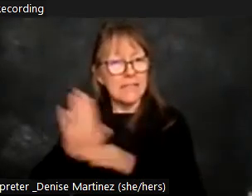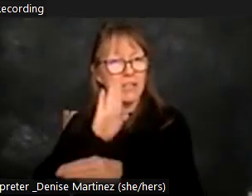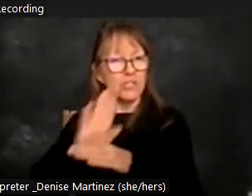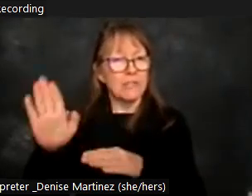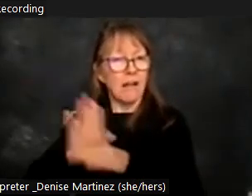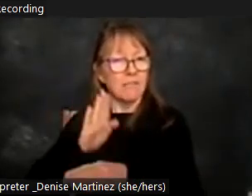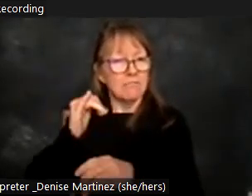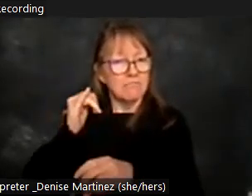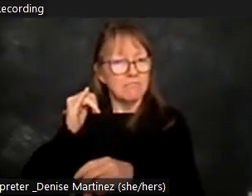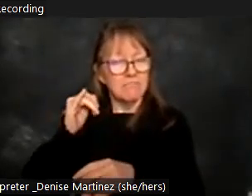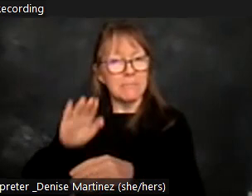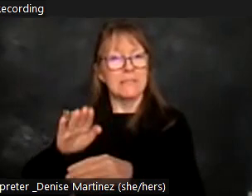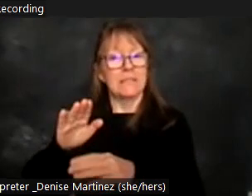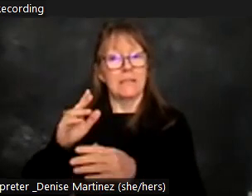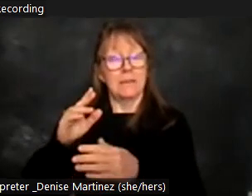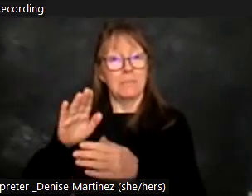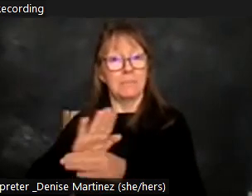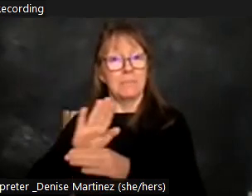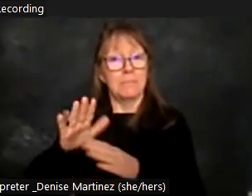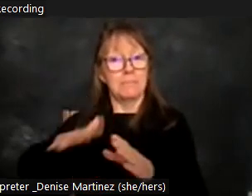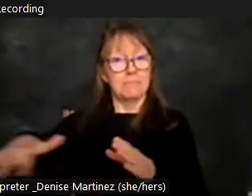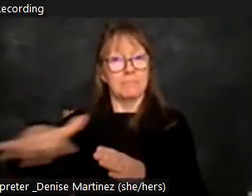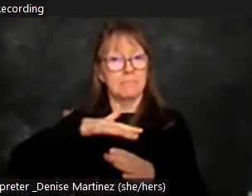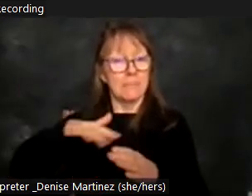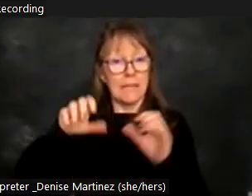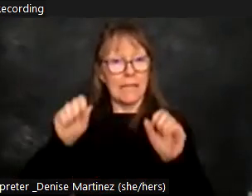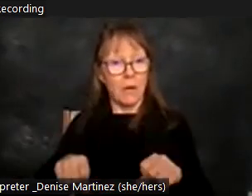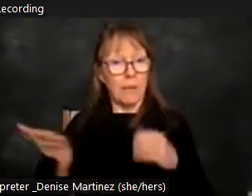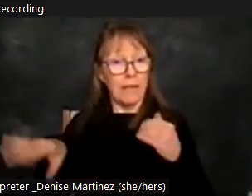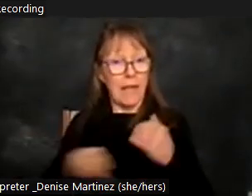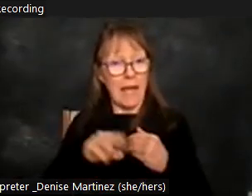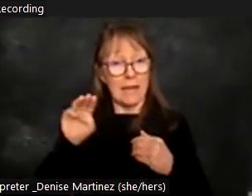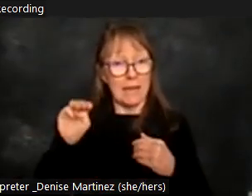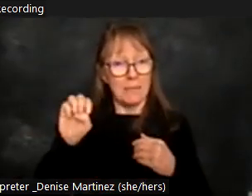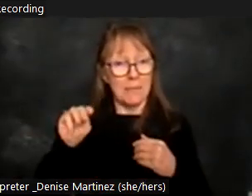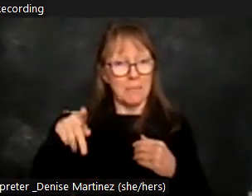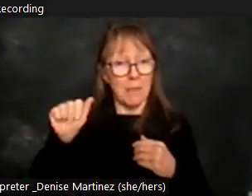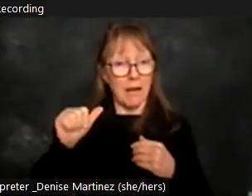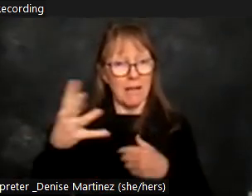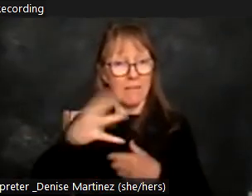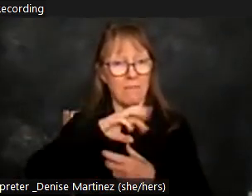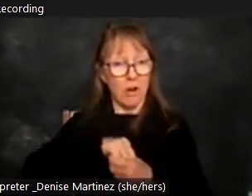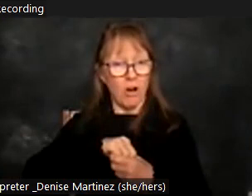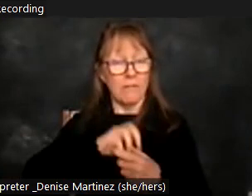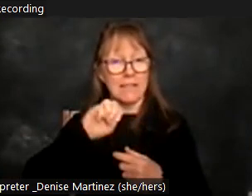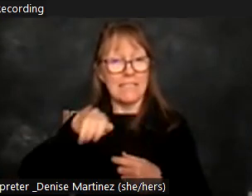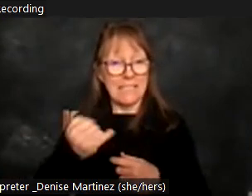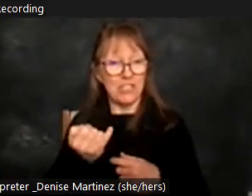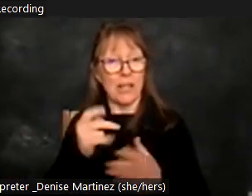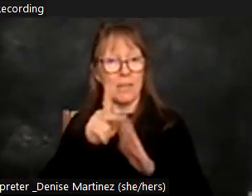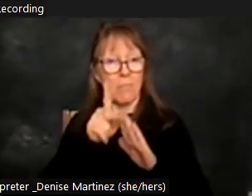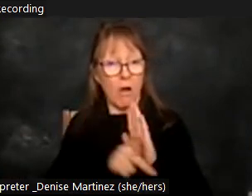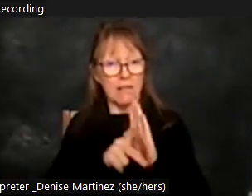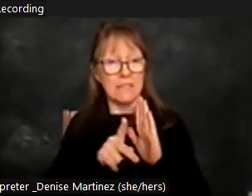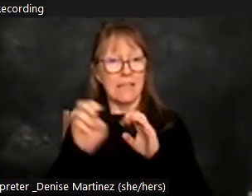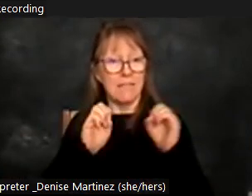industriel Massachusetts est-ce que nous Environmental allons gagner Policy Act, MIPA, politique involved Massachusetts as environnementale EJ policy ou evaluator bien